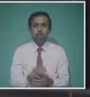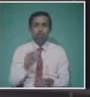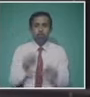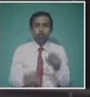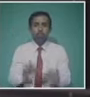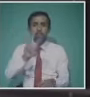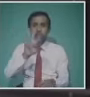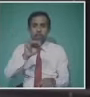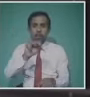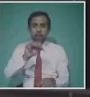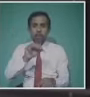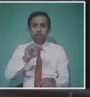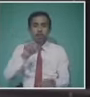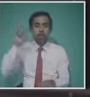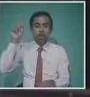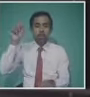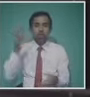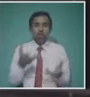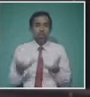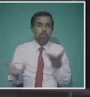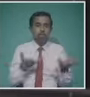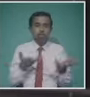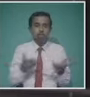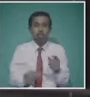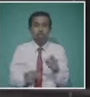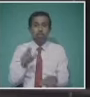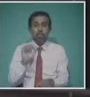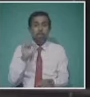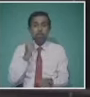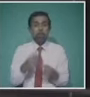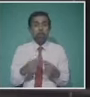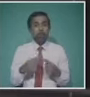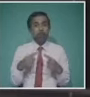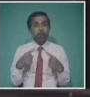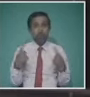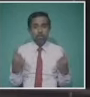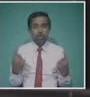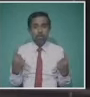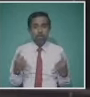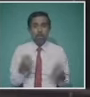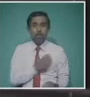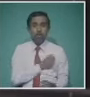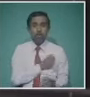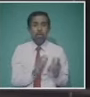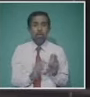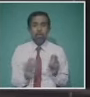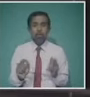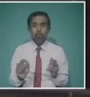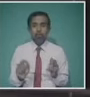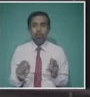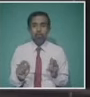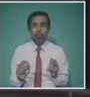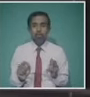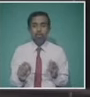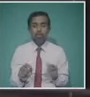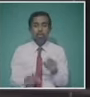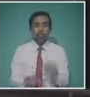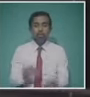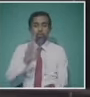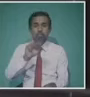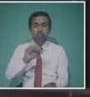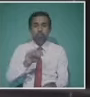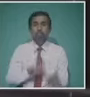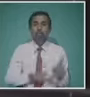දෙනෙක් ඒ රටේ අතරමං කරලා 50ක් වෙනම ඉන්නවා මේ තානාපති කාර්යාලේ මේ 30 දෙනා